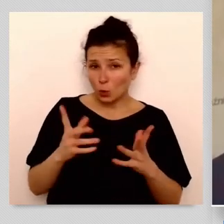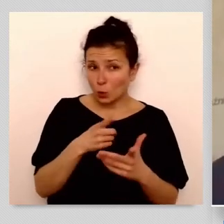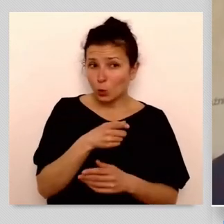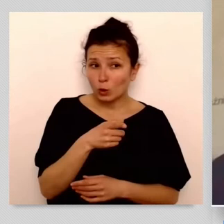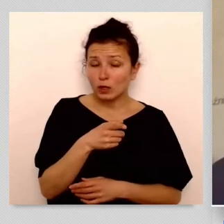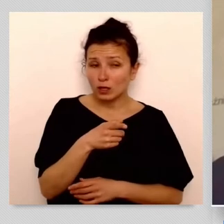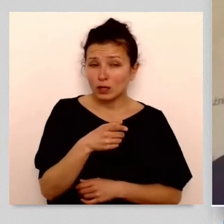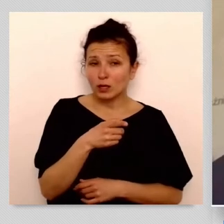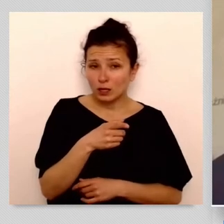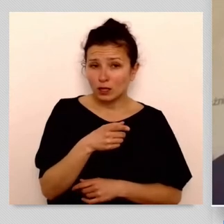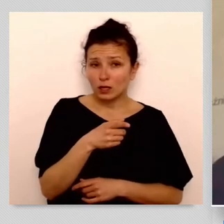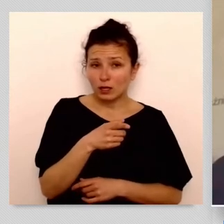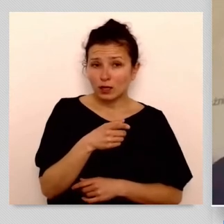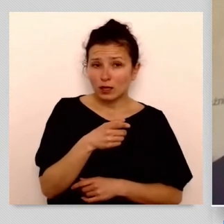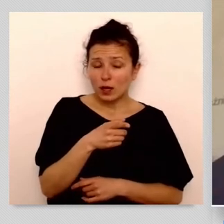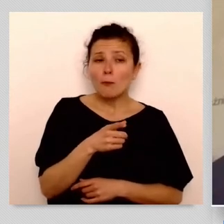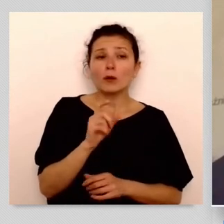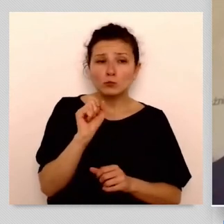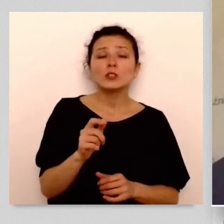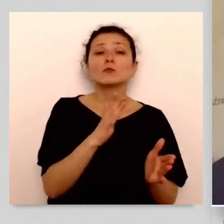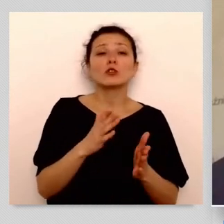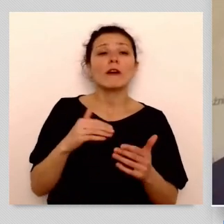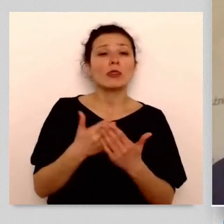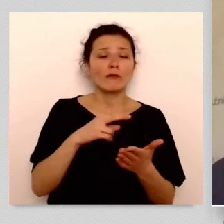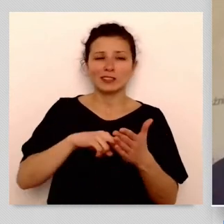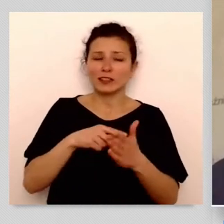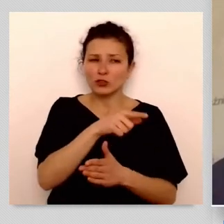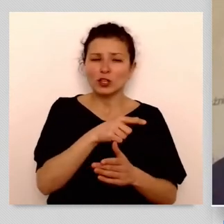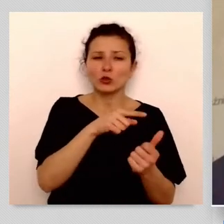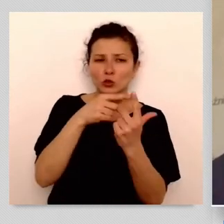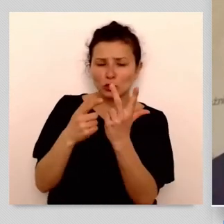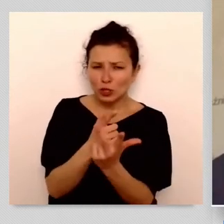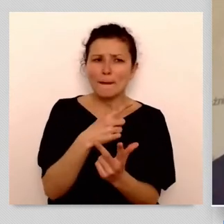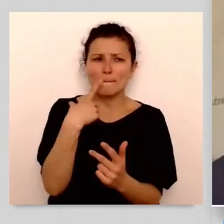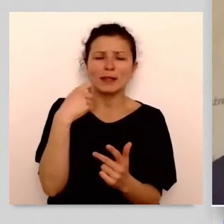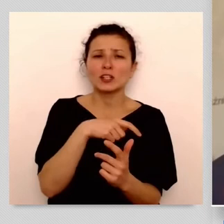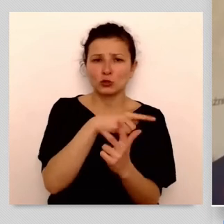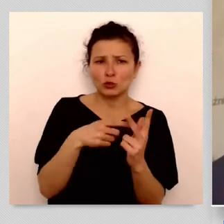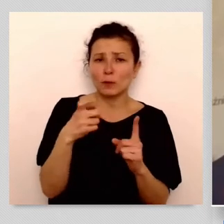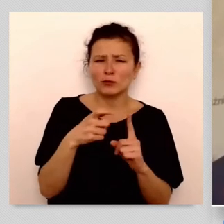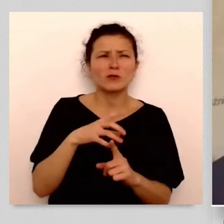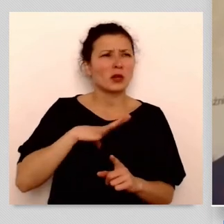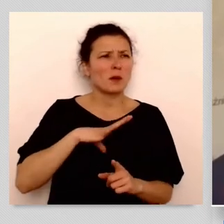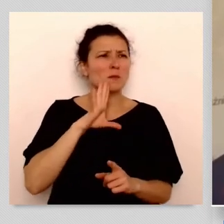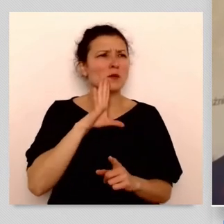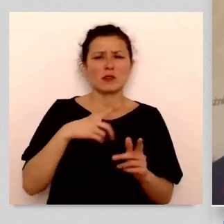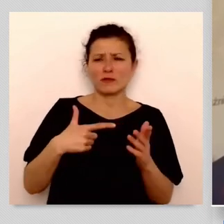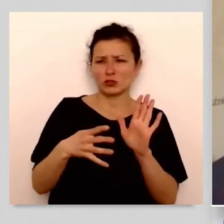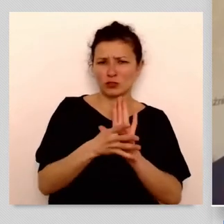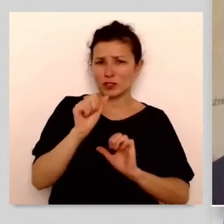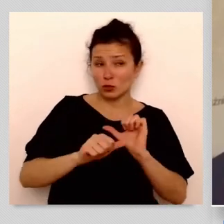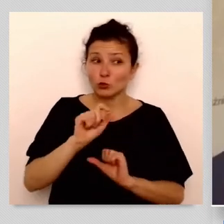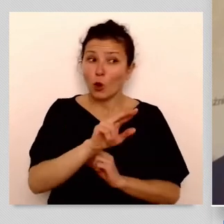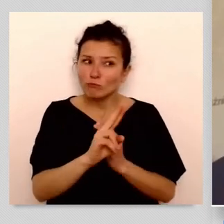uwadze przygotowywanej nowej strategii, to był bodajże rok 2016, to wtedy uzyskałem taką odpowiedź, no wie